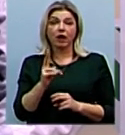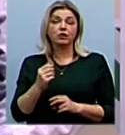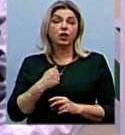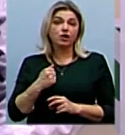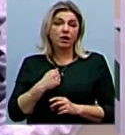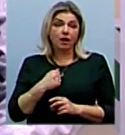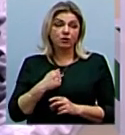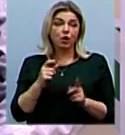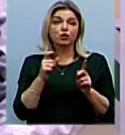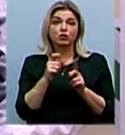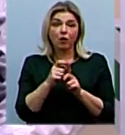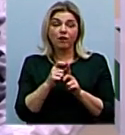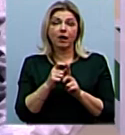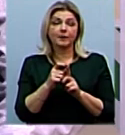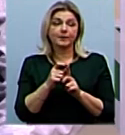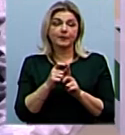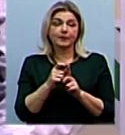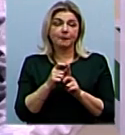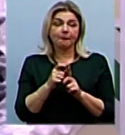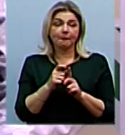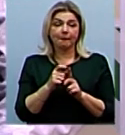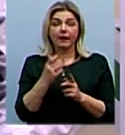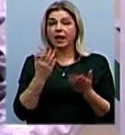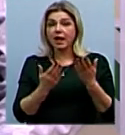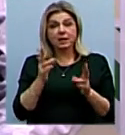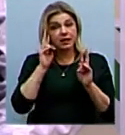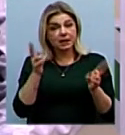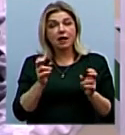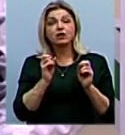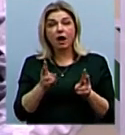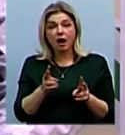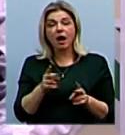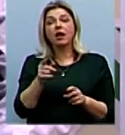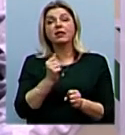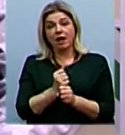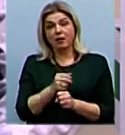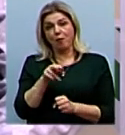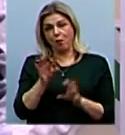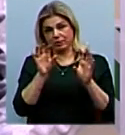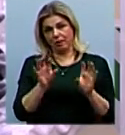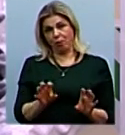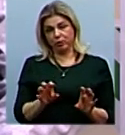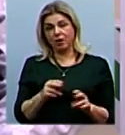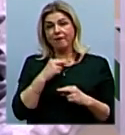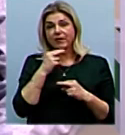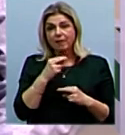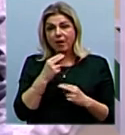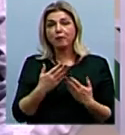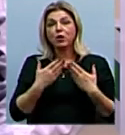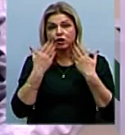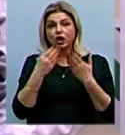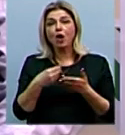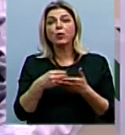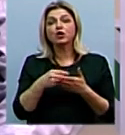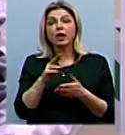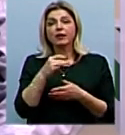сожалению, слова с делом расходились, и дом пожеланий. Если не знаешь делать как, поступай по закону. Внимательнее прочитать